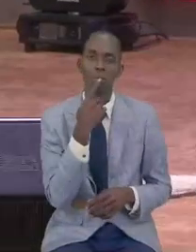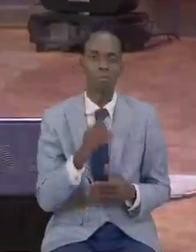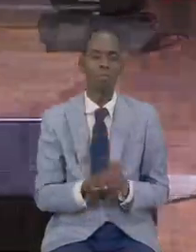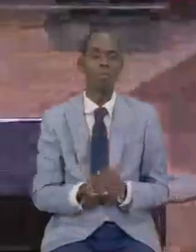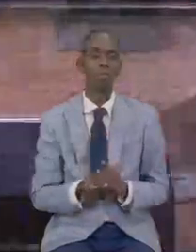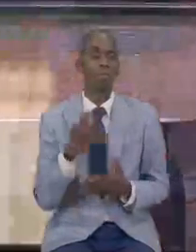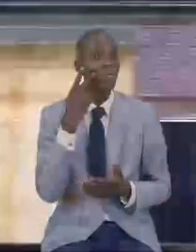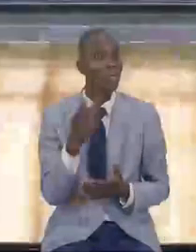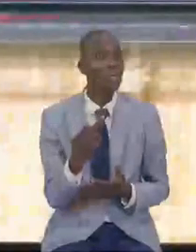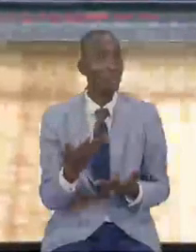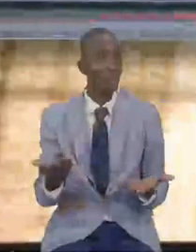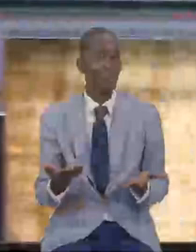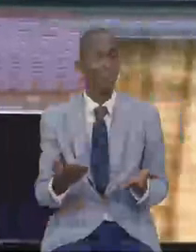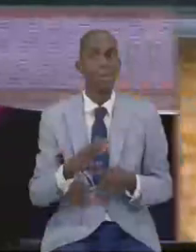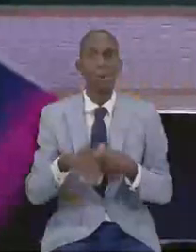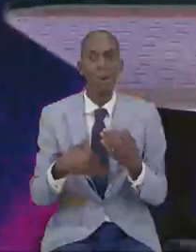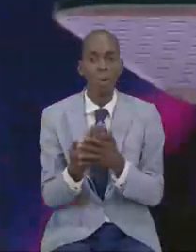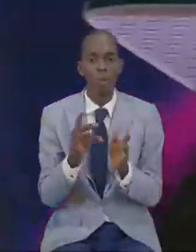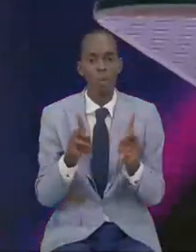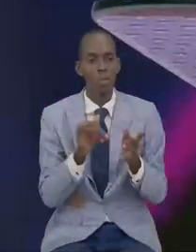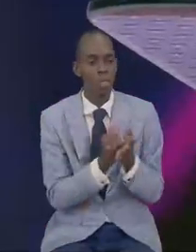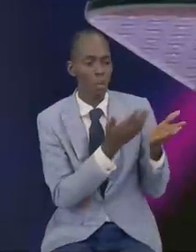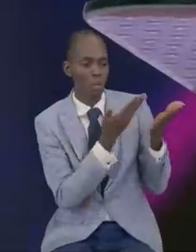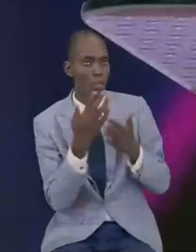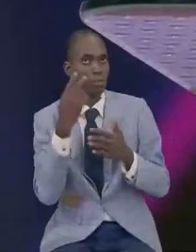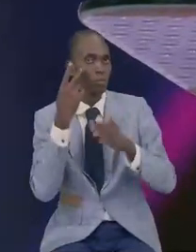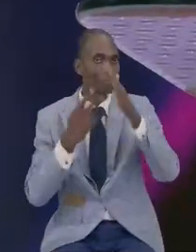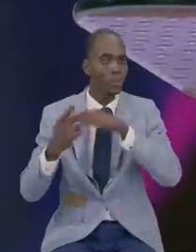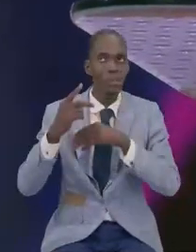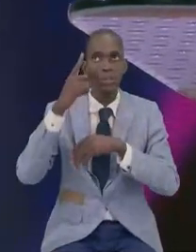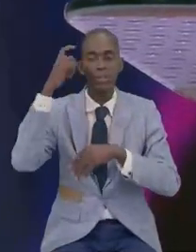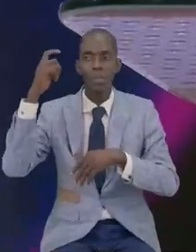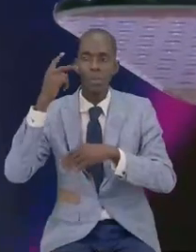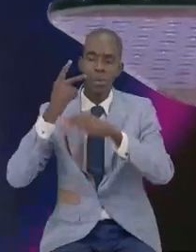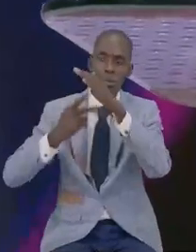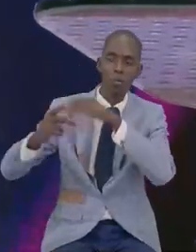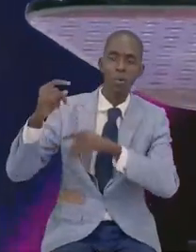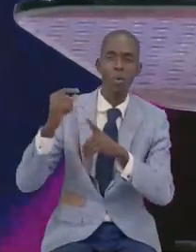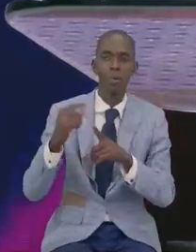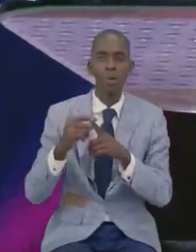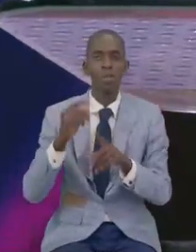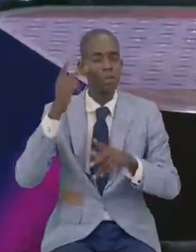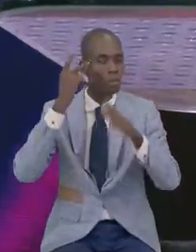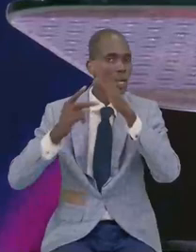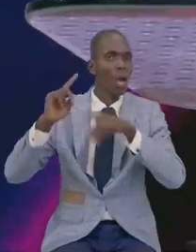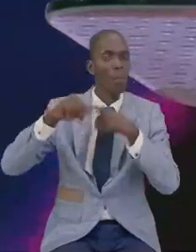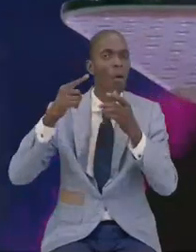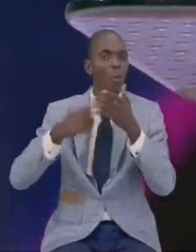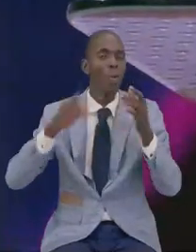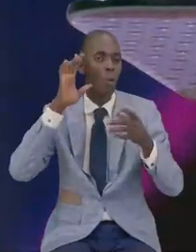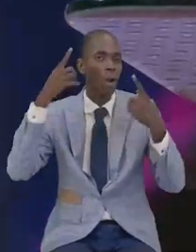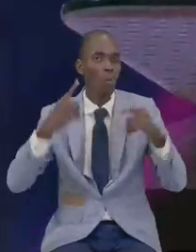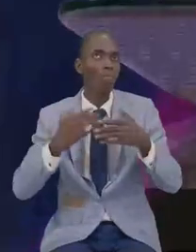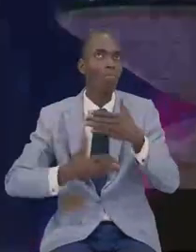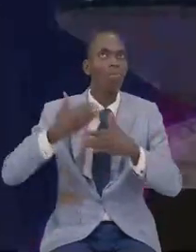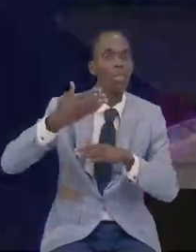de l'Éternel. Ces gens qui viennent avec vision, prophétie, songe, ils prophétisent au sujet de ce qui va se